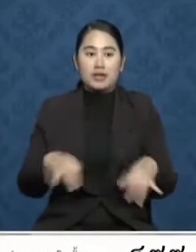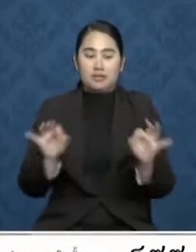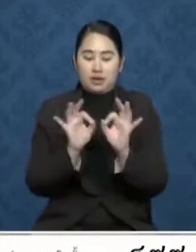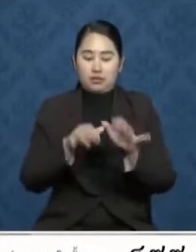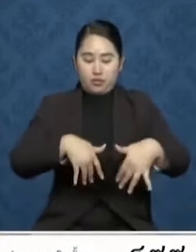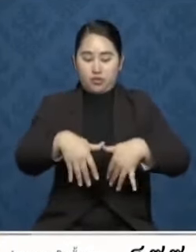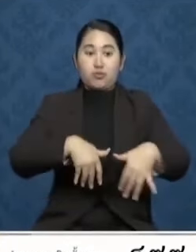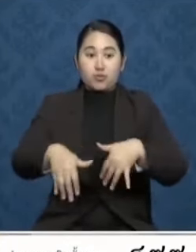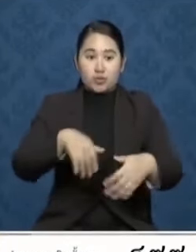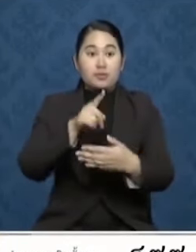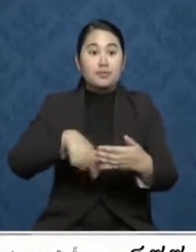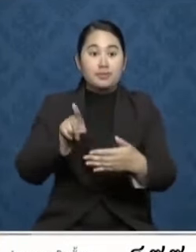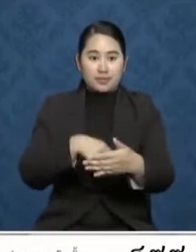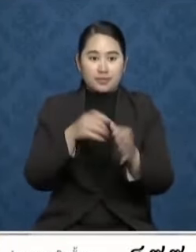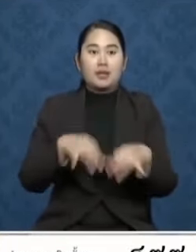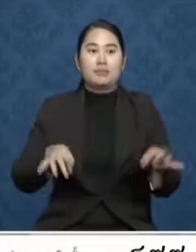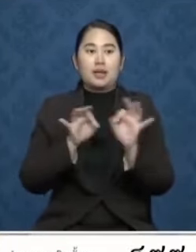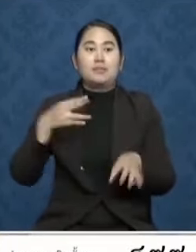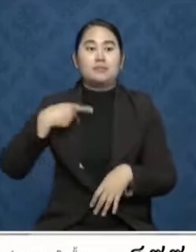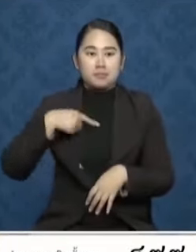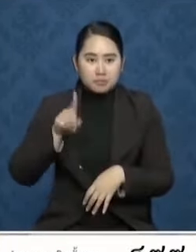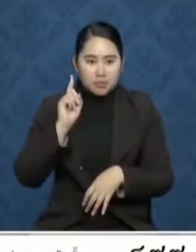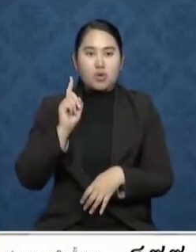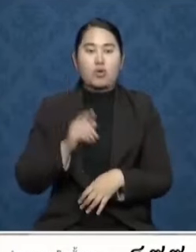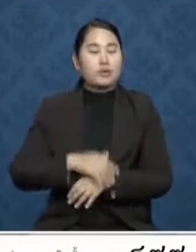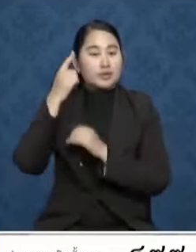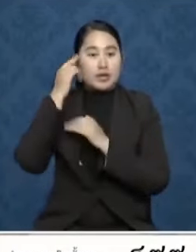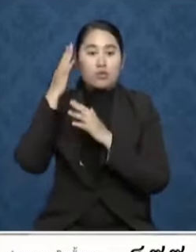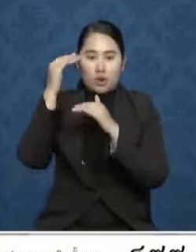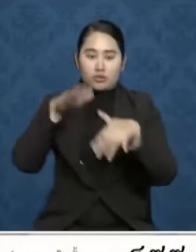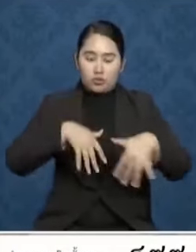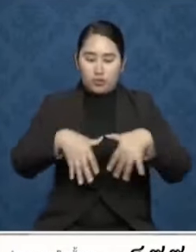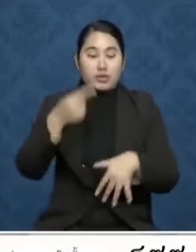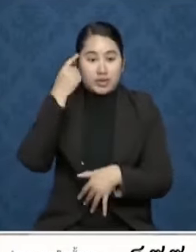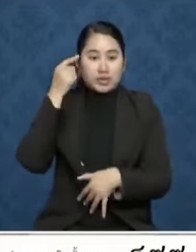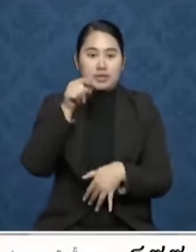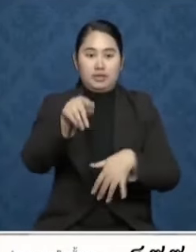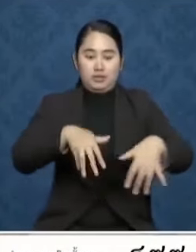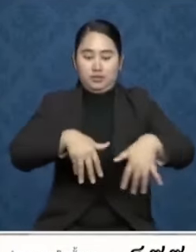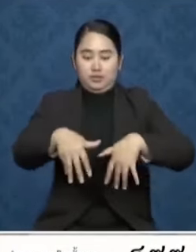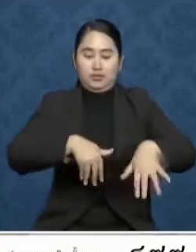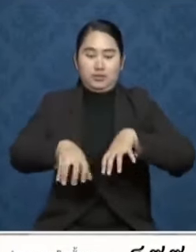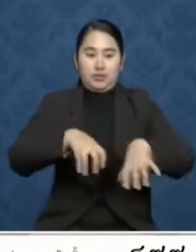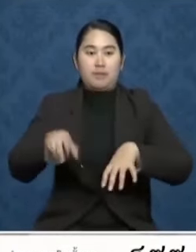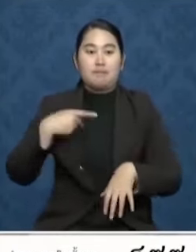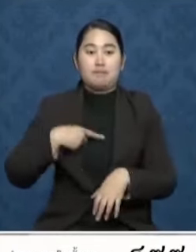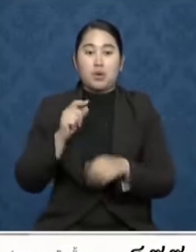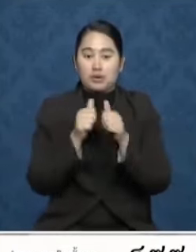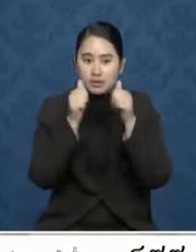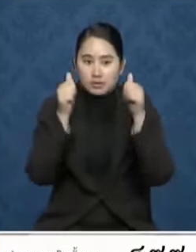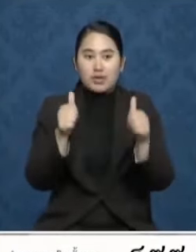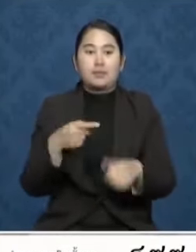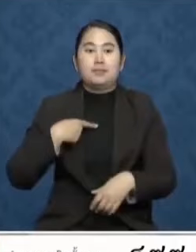เลือกเรามาต้องคุ้มทุกบาททุกสตางค์ที่เป็นความหวังของประชาชนไปสู่การบริหารที่เกิดประโยชน์สูงสุด